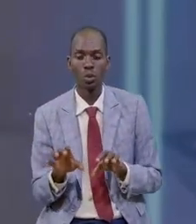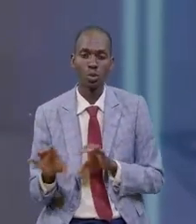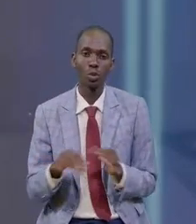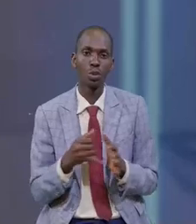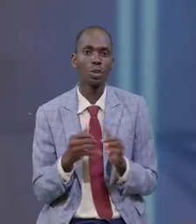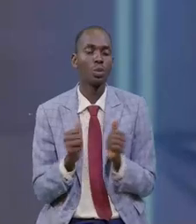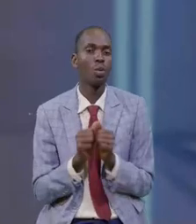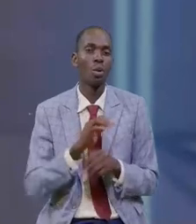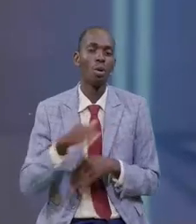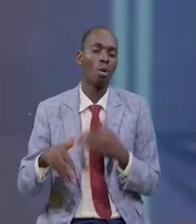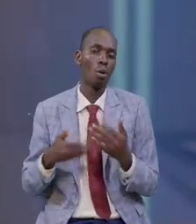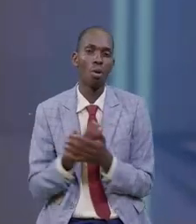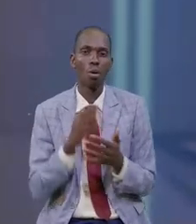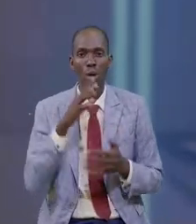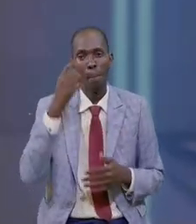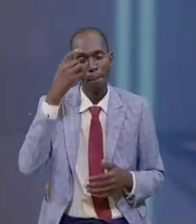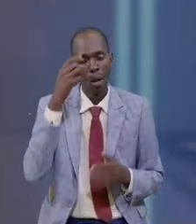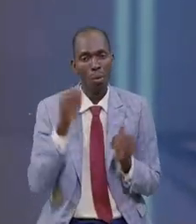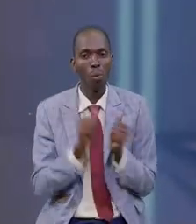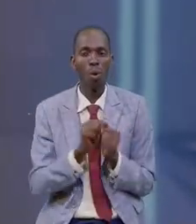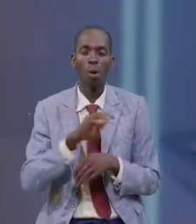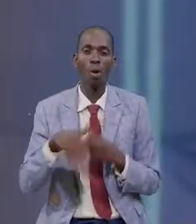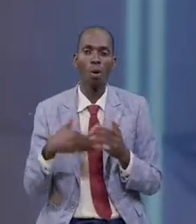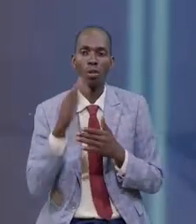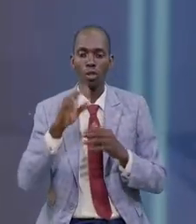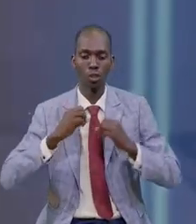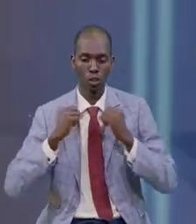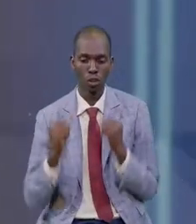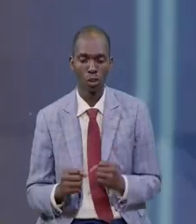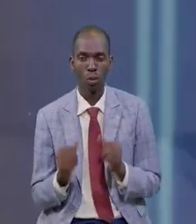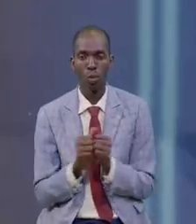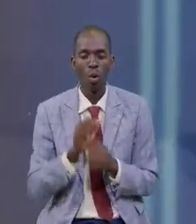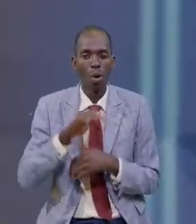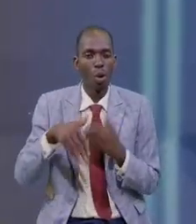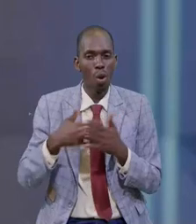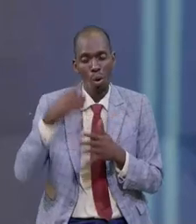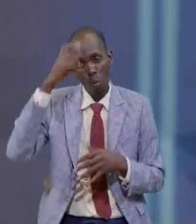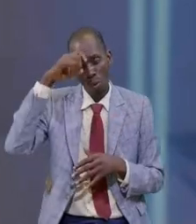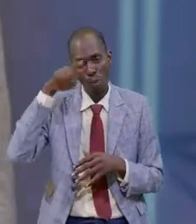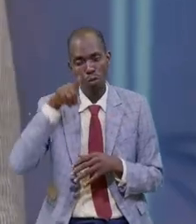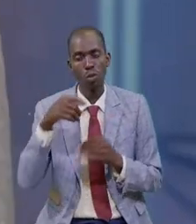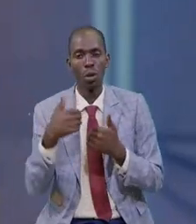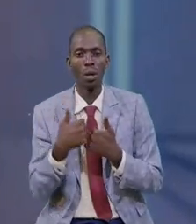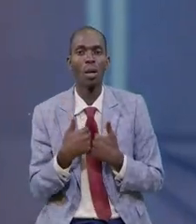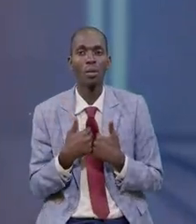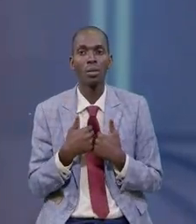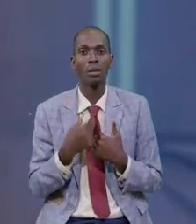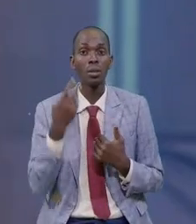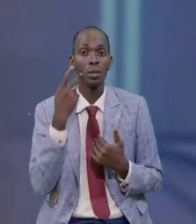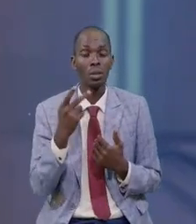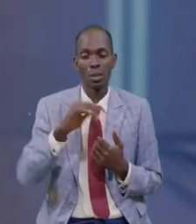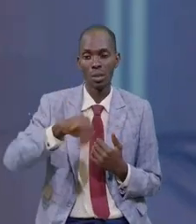toute ta force avec toute ta force ton énergie avec toute la sagesse que tu as vous savez